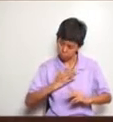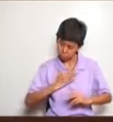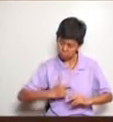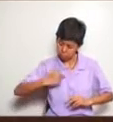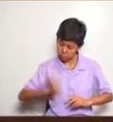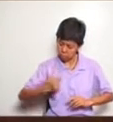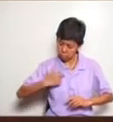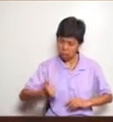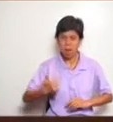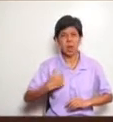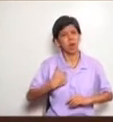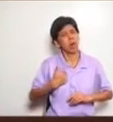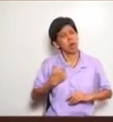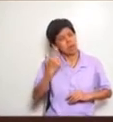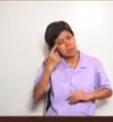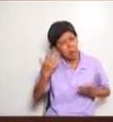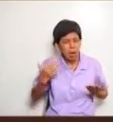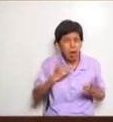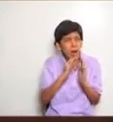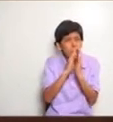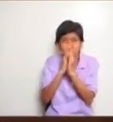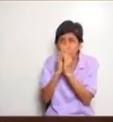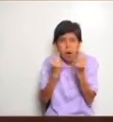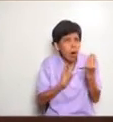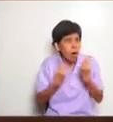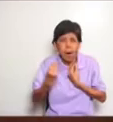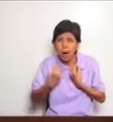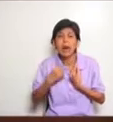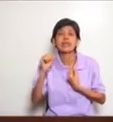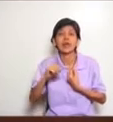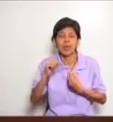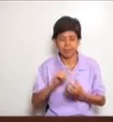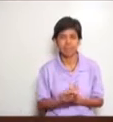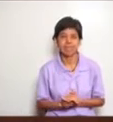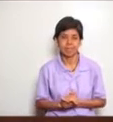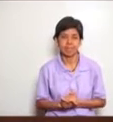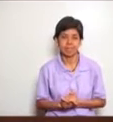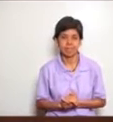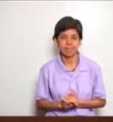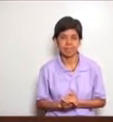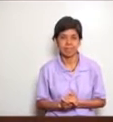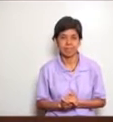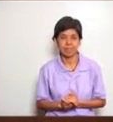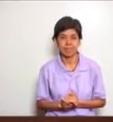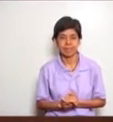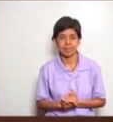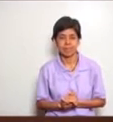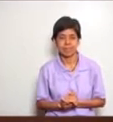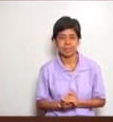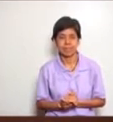เองเป็หากแต่ใเมอเร recordings กระจอกอยู่ Joining ตรเองก่อนโอเค ไม่ถ้เหือบากกรง ก็ขอ